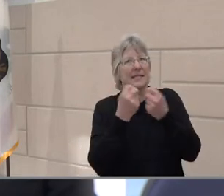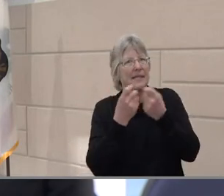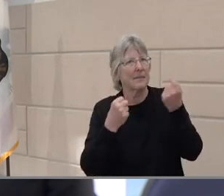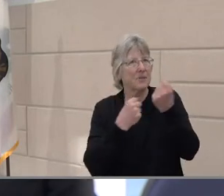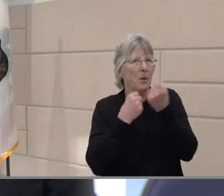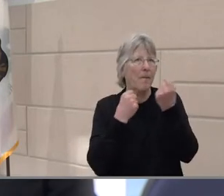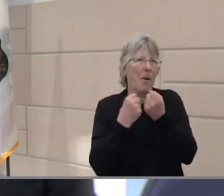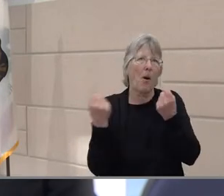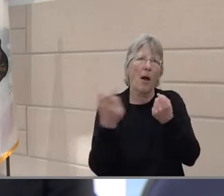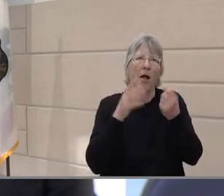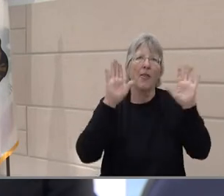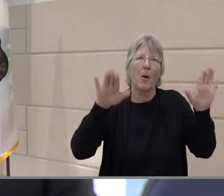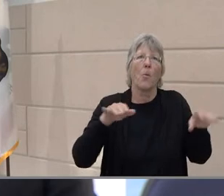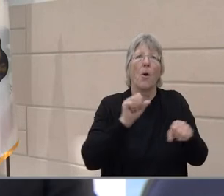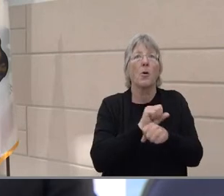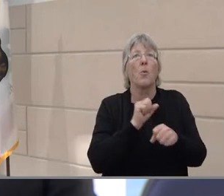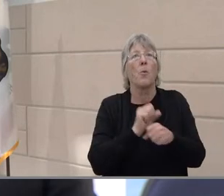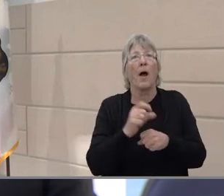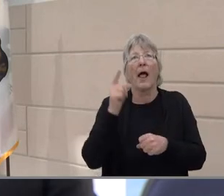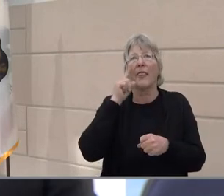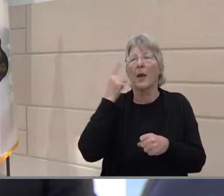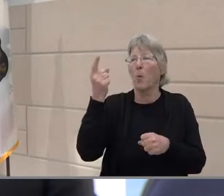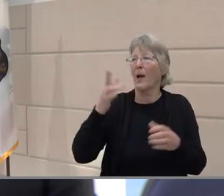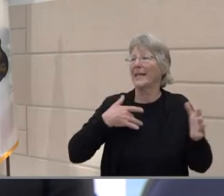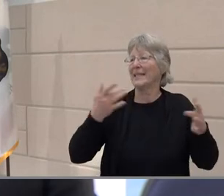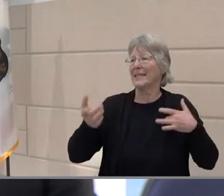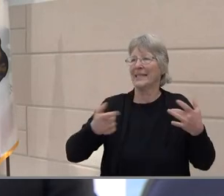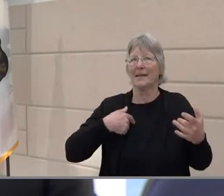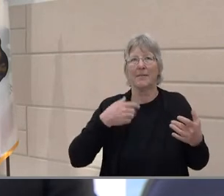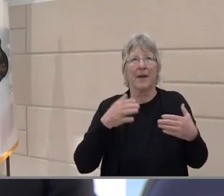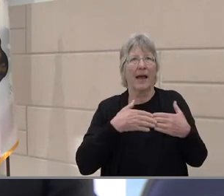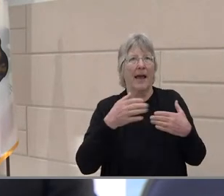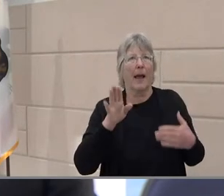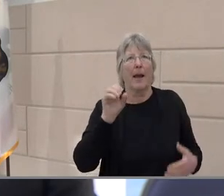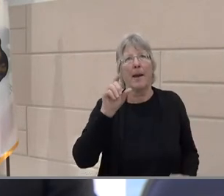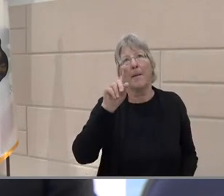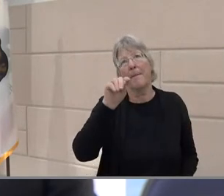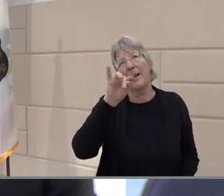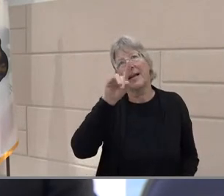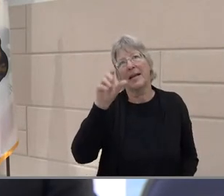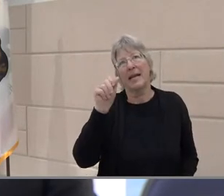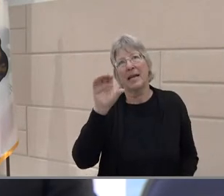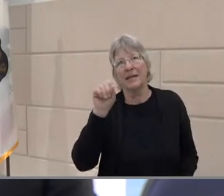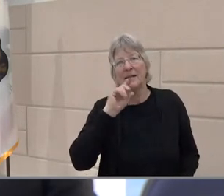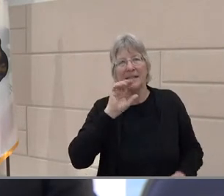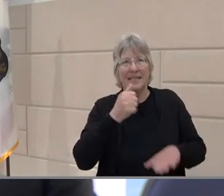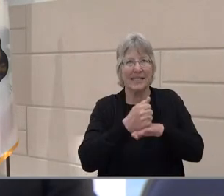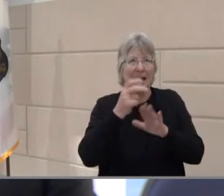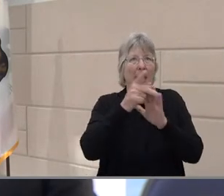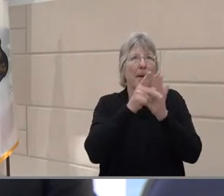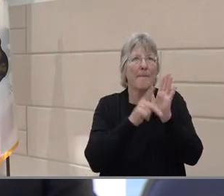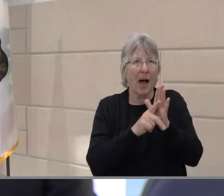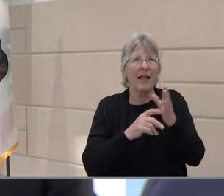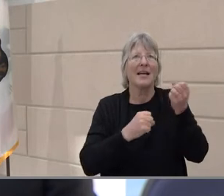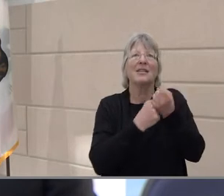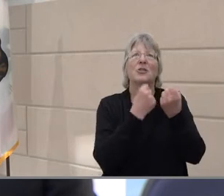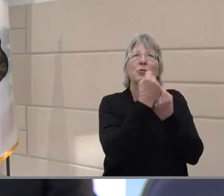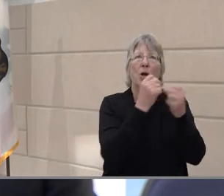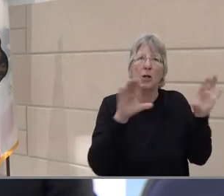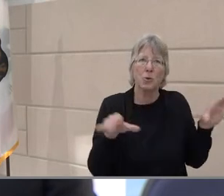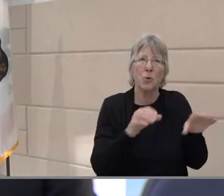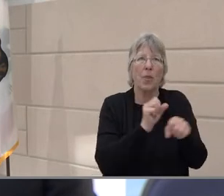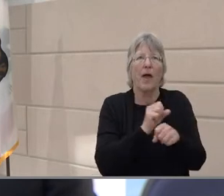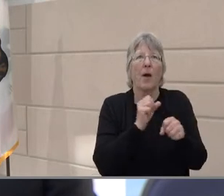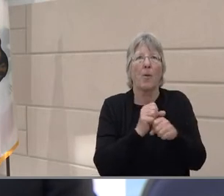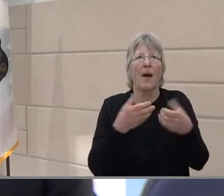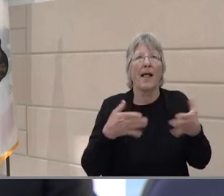ផ្សេងហ្នឹងអ្វីមួយដ៏ពិសេសសម្រាប់គាត់គឺថាបង្កើតឲ្យមានជាច្បាប់ហើយ